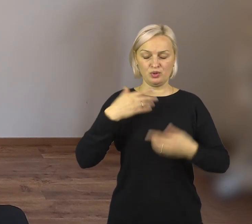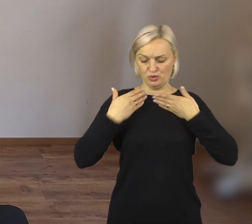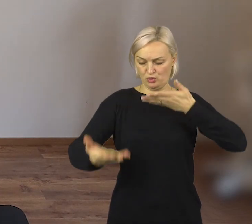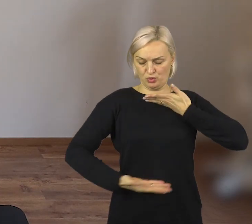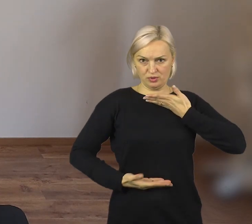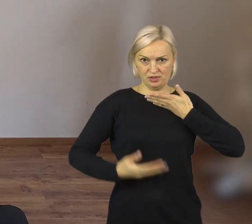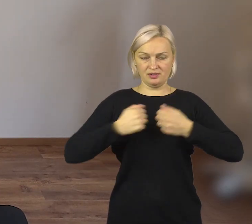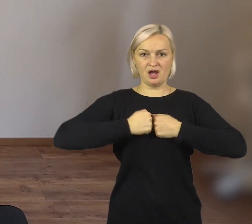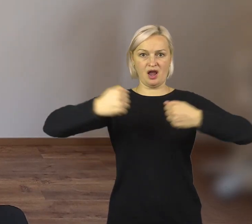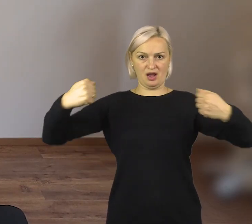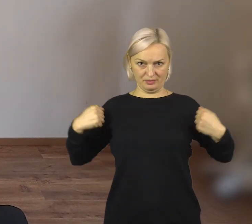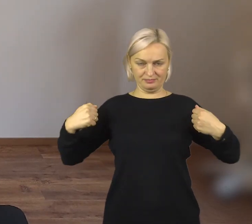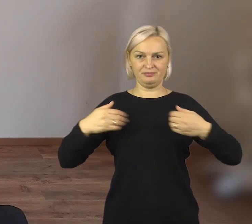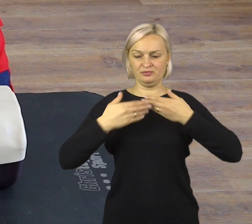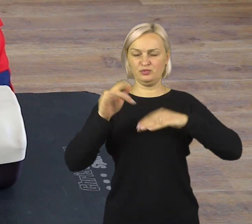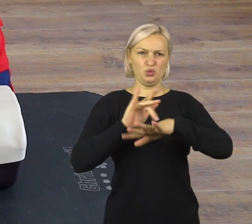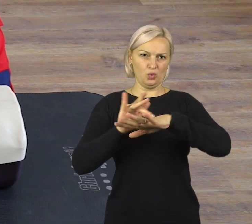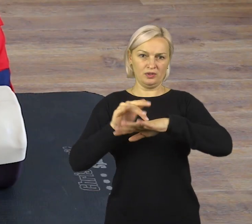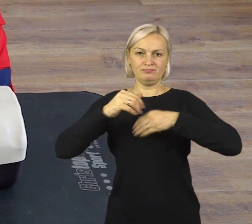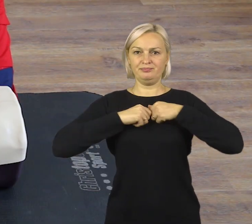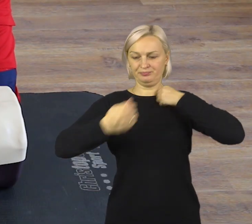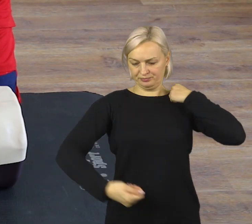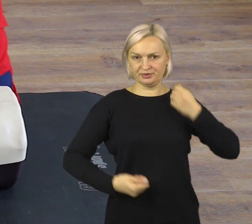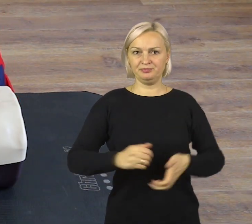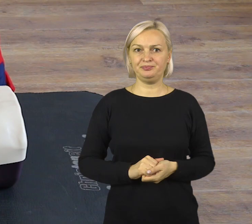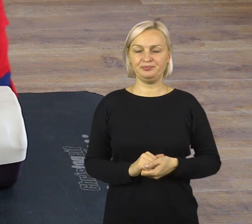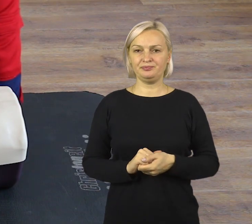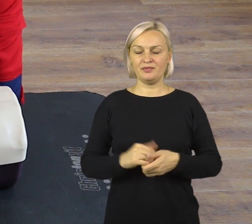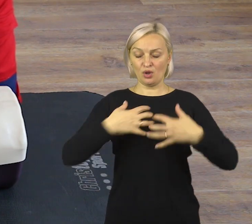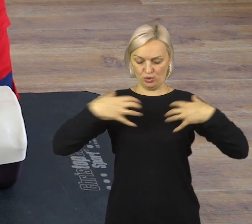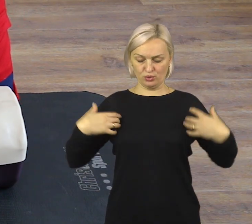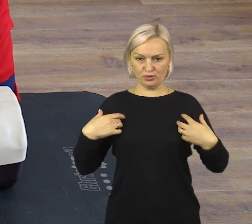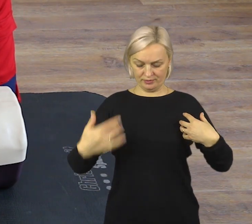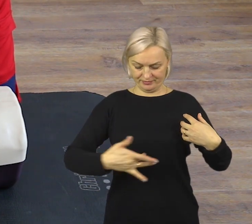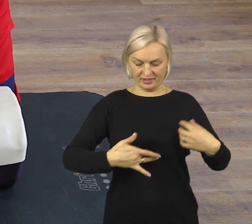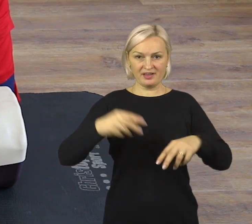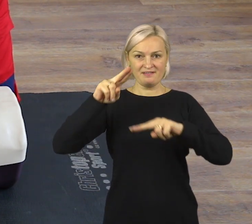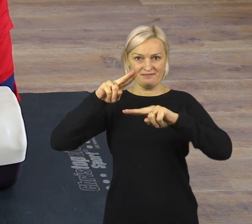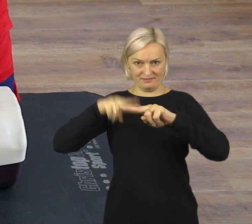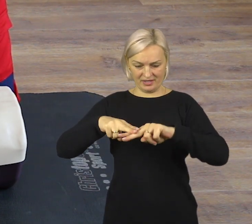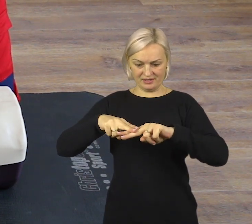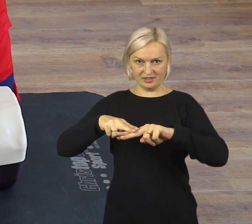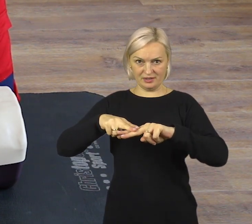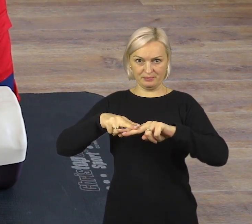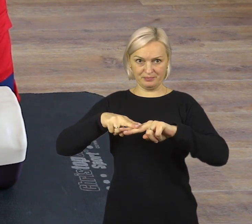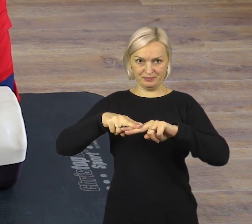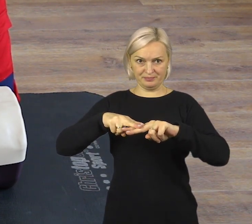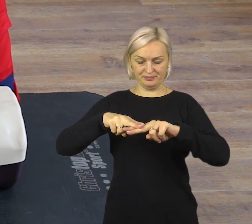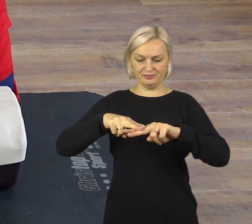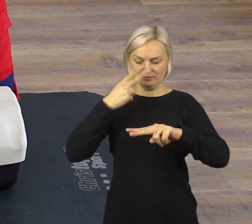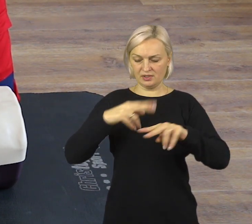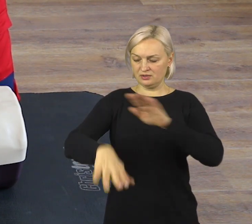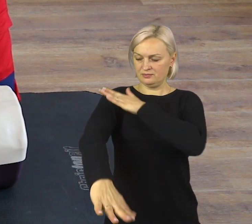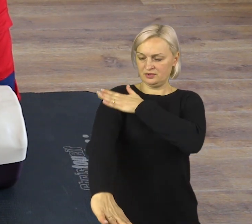delno pagrindą dedu ant krūtinkolio vidurio, vidurinėme krūtinkaulio trečdalį. Matot, mano rankos yra